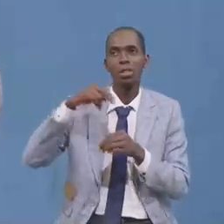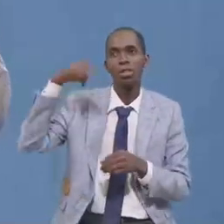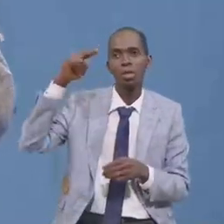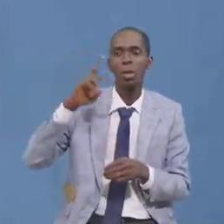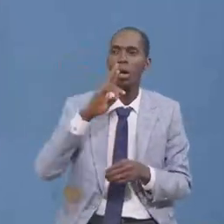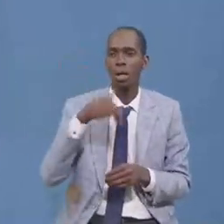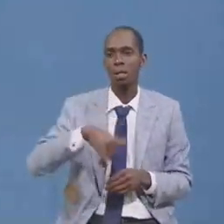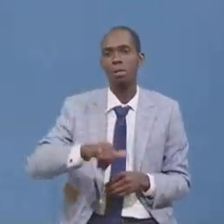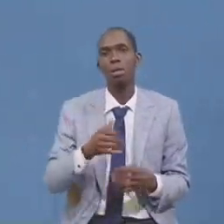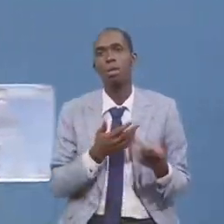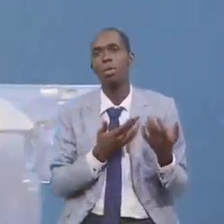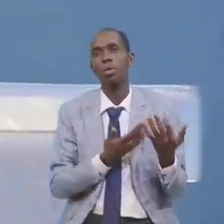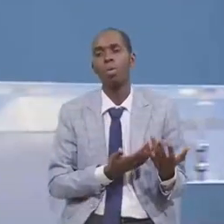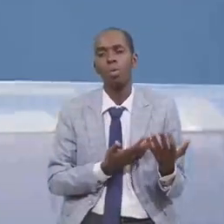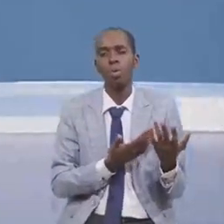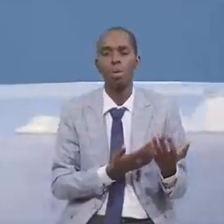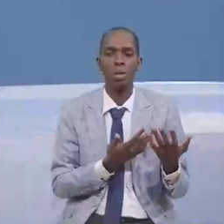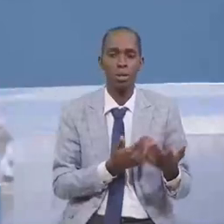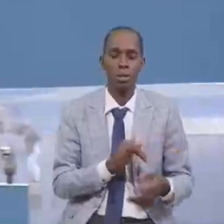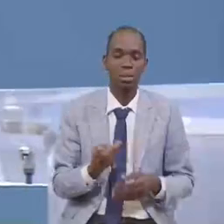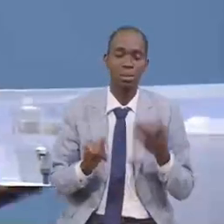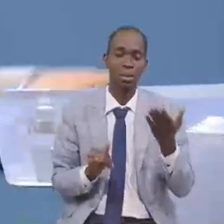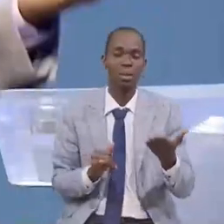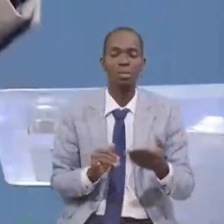Et d'autres sont en train d'attendre.